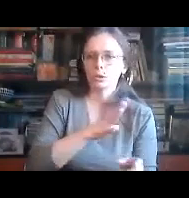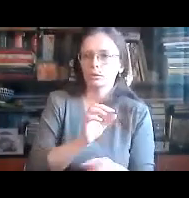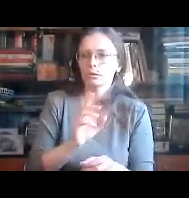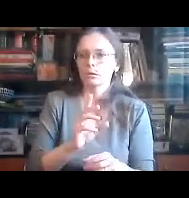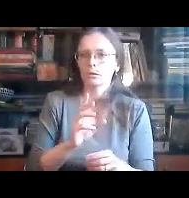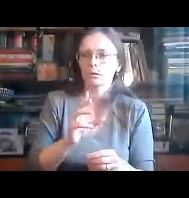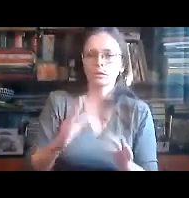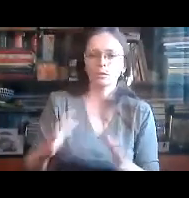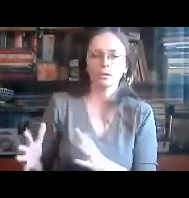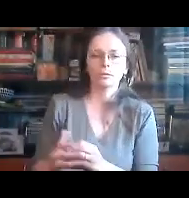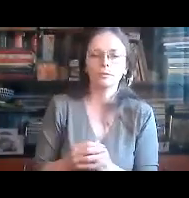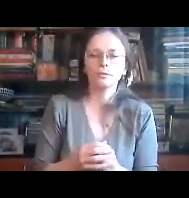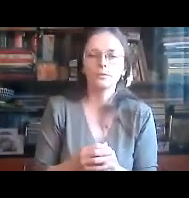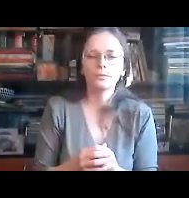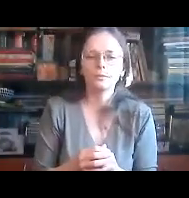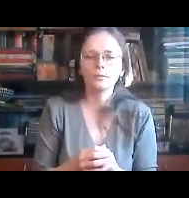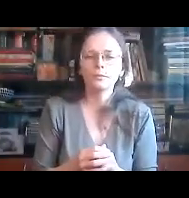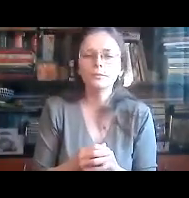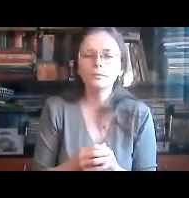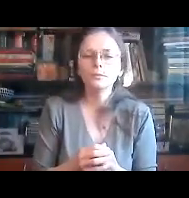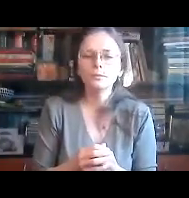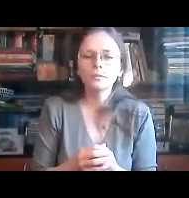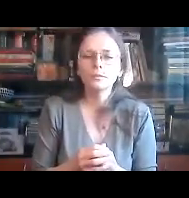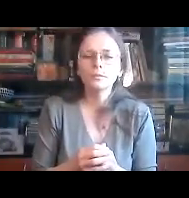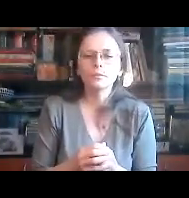Помимо этого. Разные другие театры.